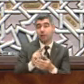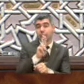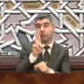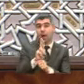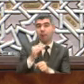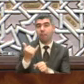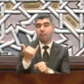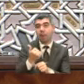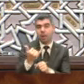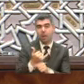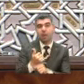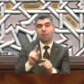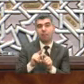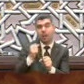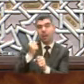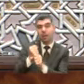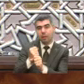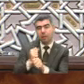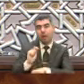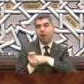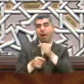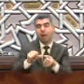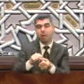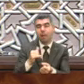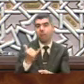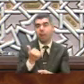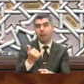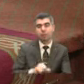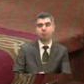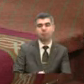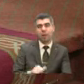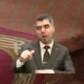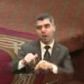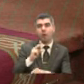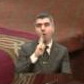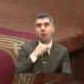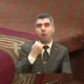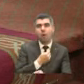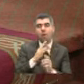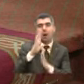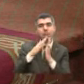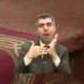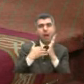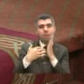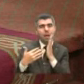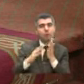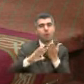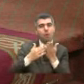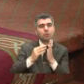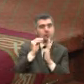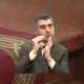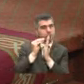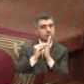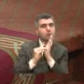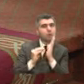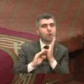مرتبط بالله بالتشغيل في العالم القروي. هذا مهم جدا فعلا. كاين التزام حكومي واضح في البرنامج الحكومي، ولكن كاين ايضا اجراءات عمليه اخذتها